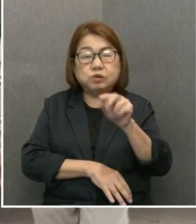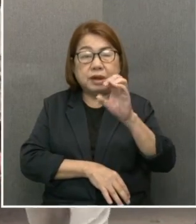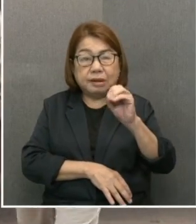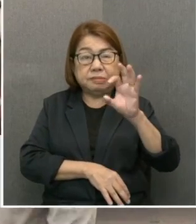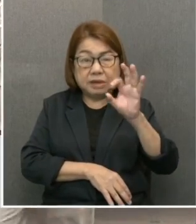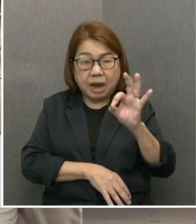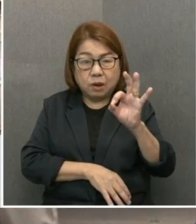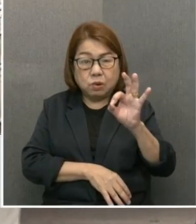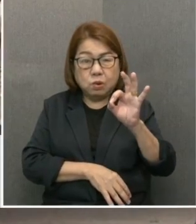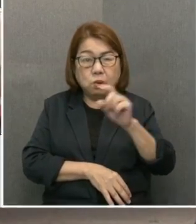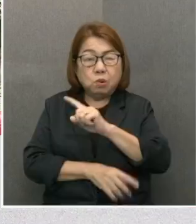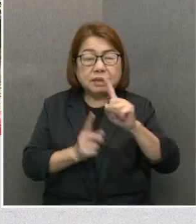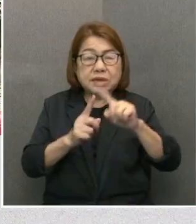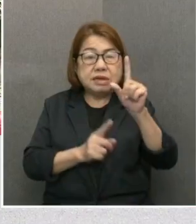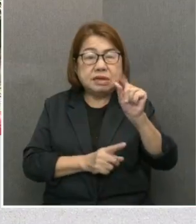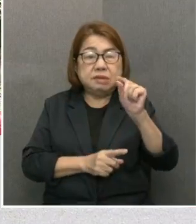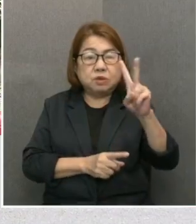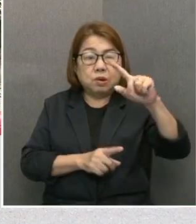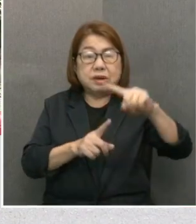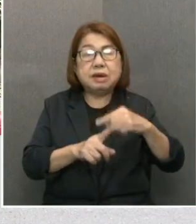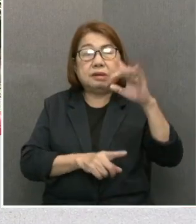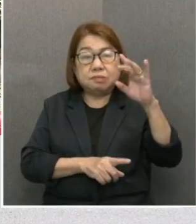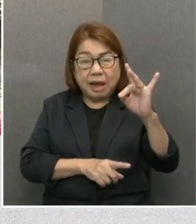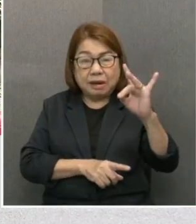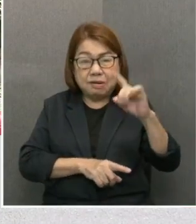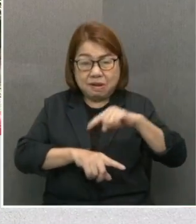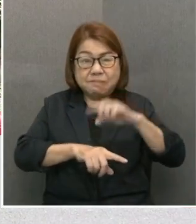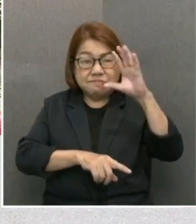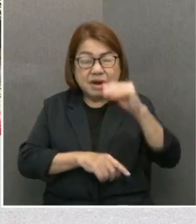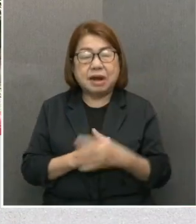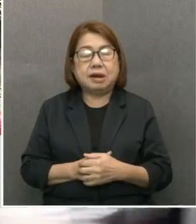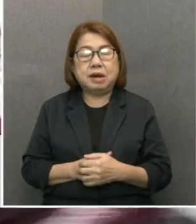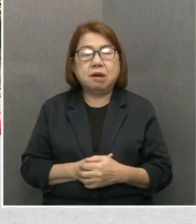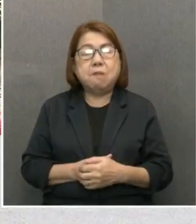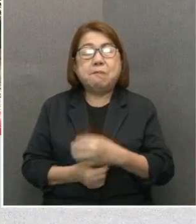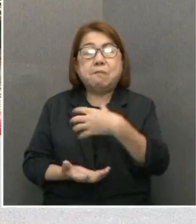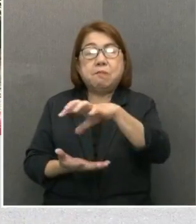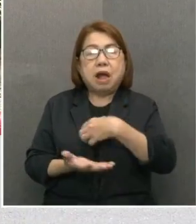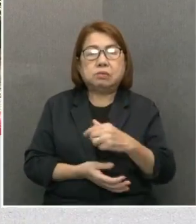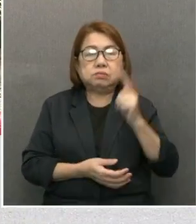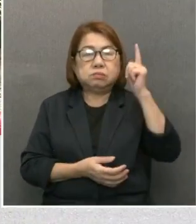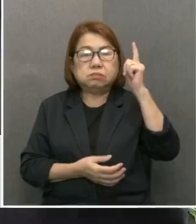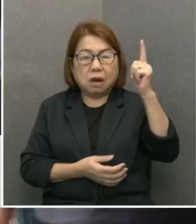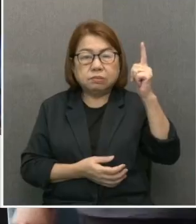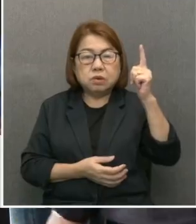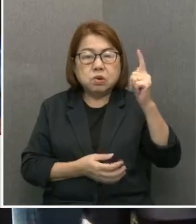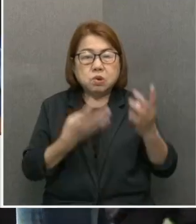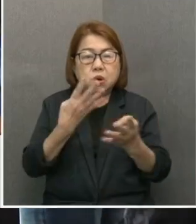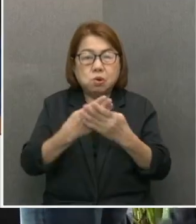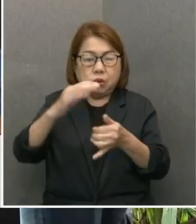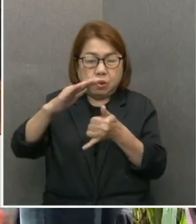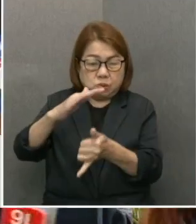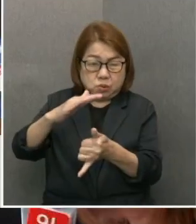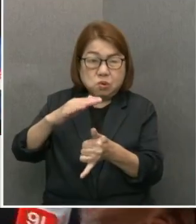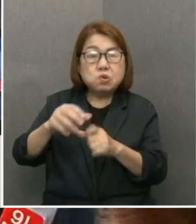ของวันที่ 22สิงหาคมนะคะพัสดีเวรได้รายงานว่านายทักษิณชินวัตรซึ่งควบคุมตัวอยู่ที่เรือน